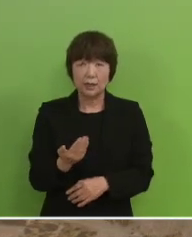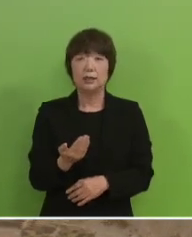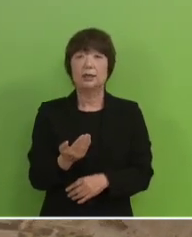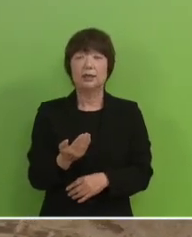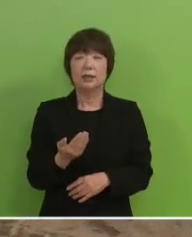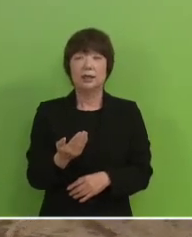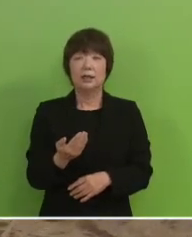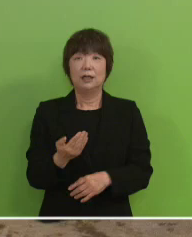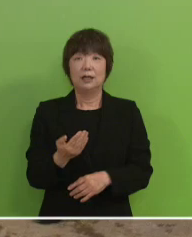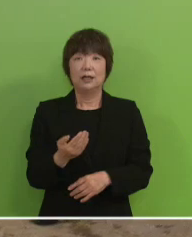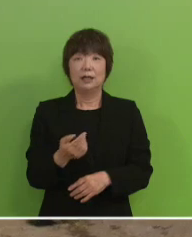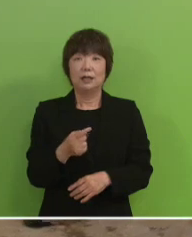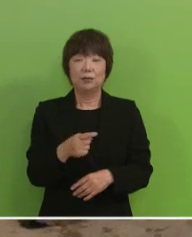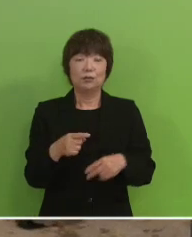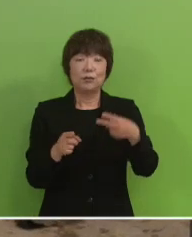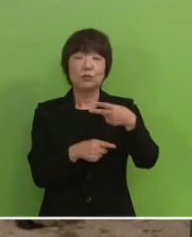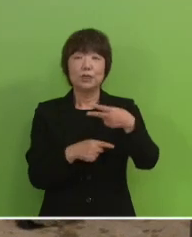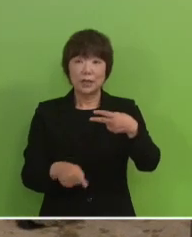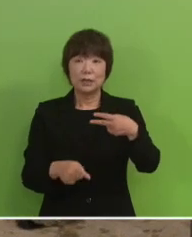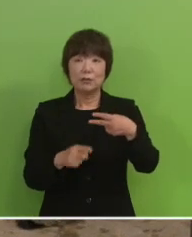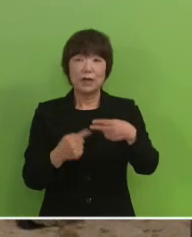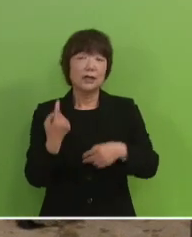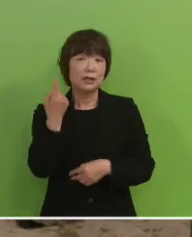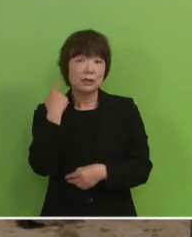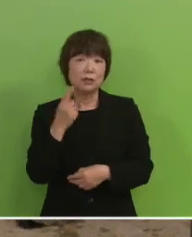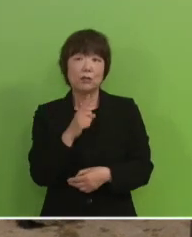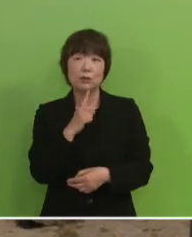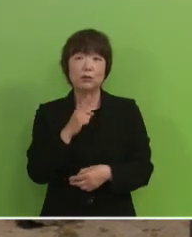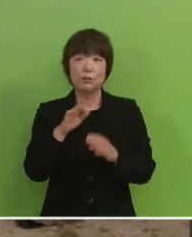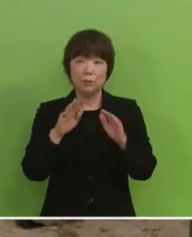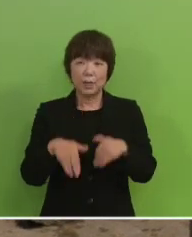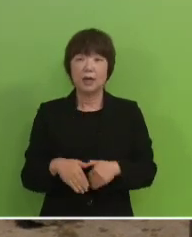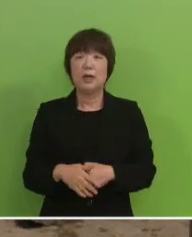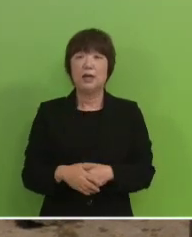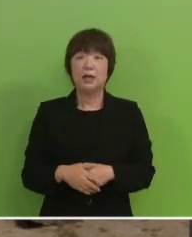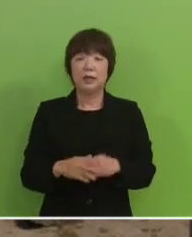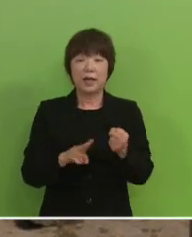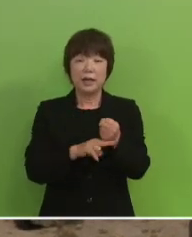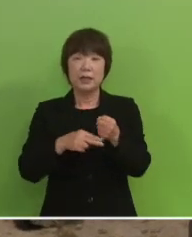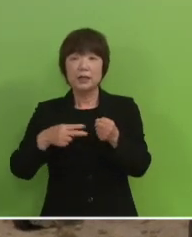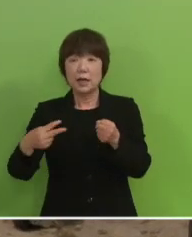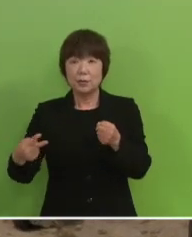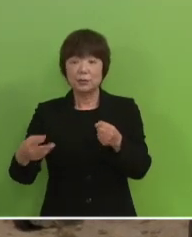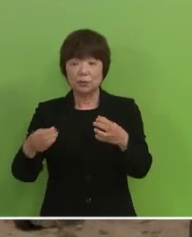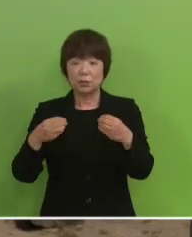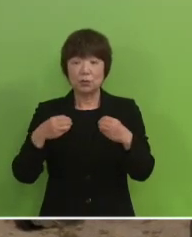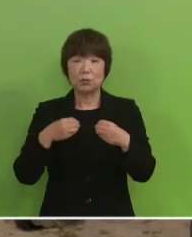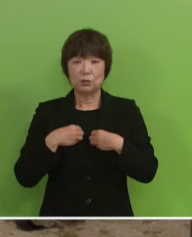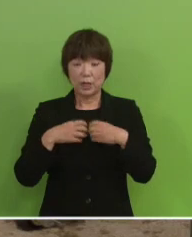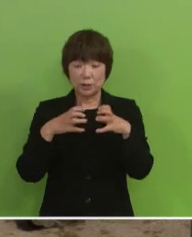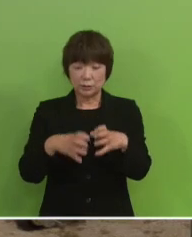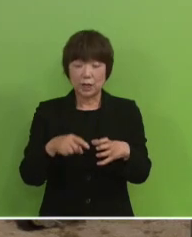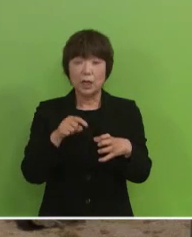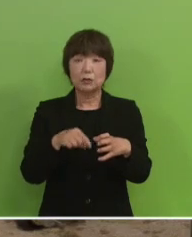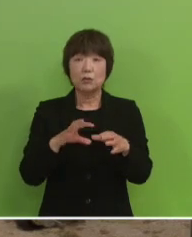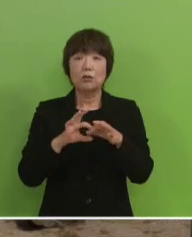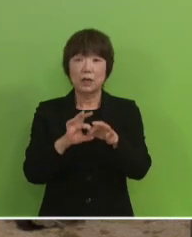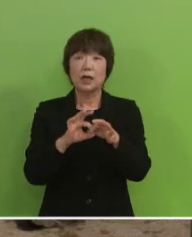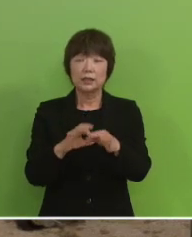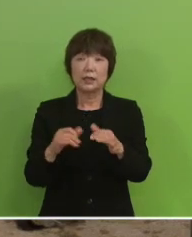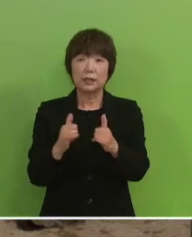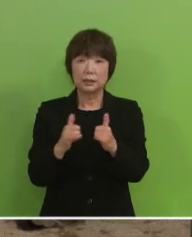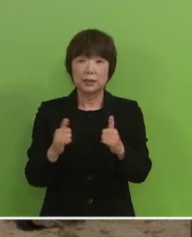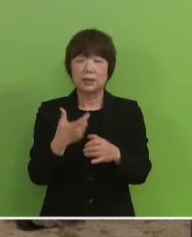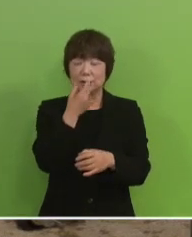2名のにおやつの異名は機能を申し上げましたけれどもへー株暮らした関係者を含めた